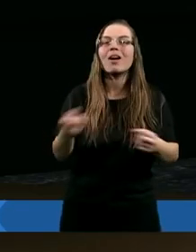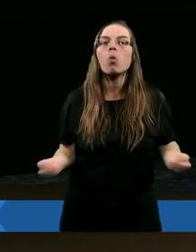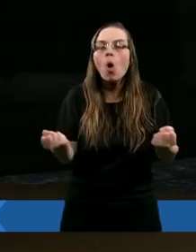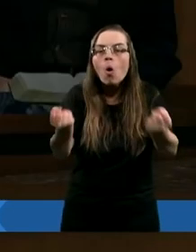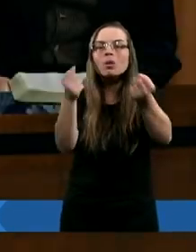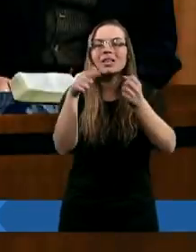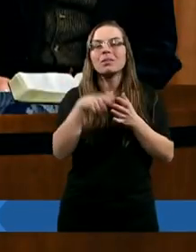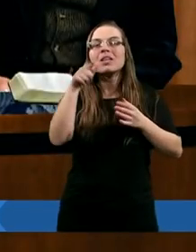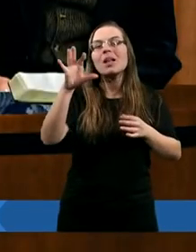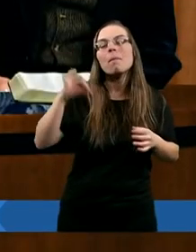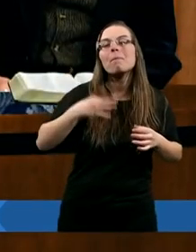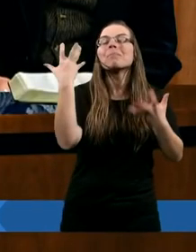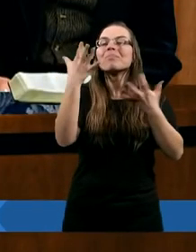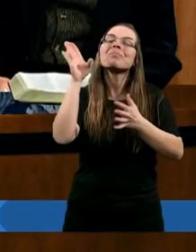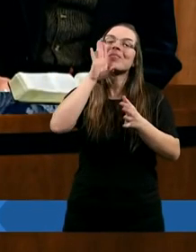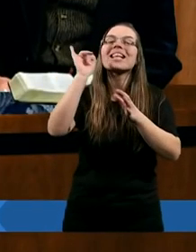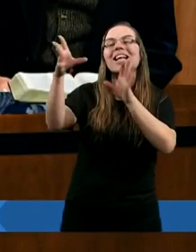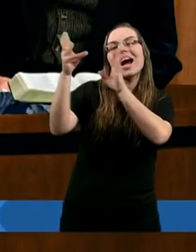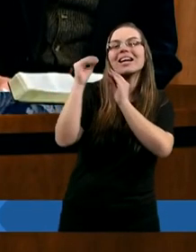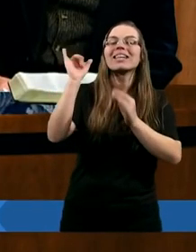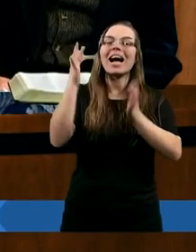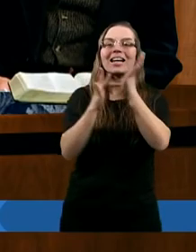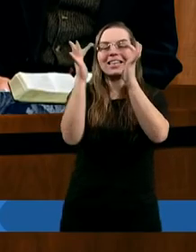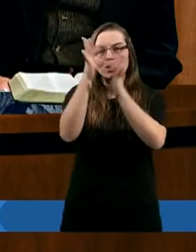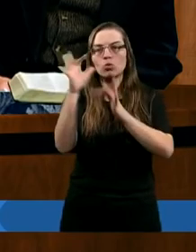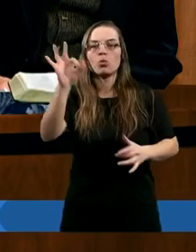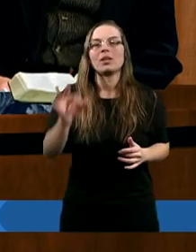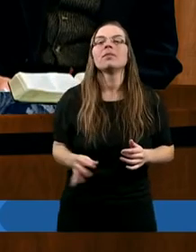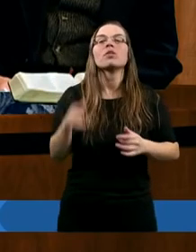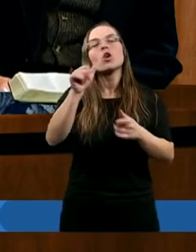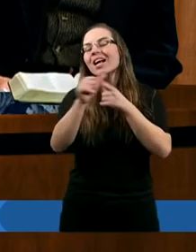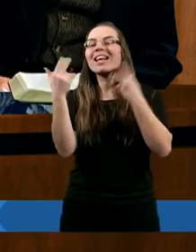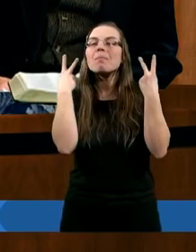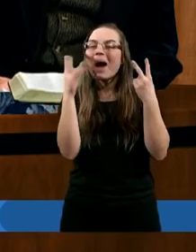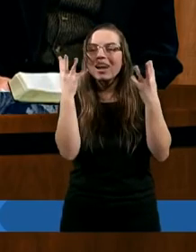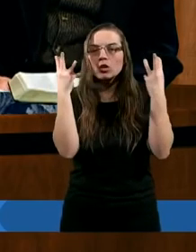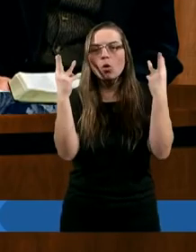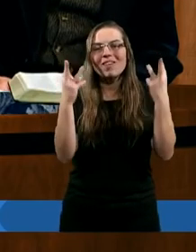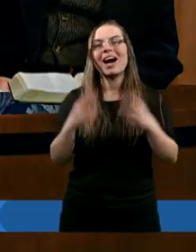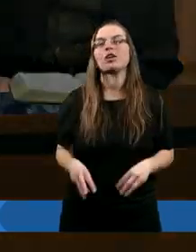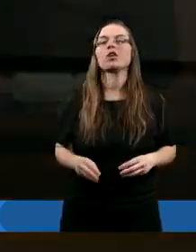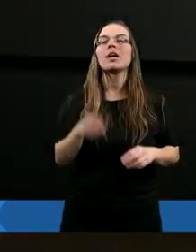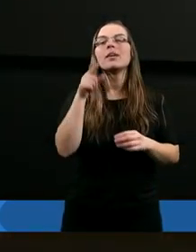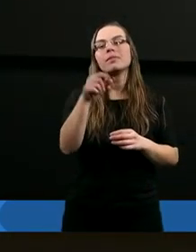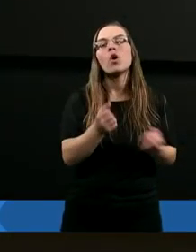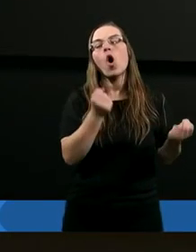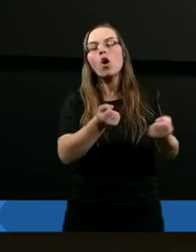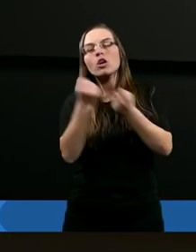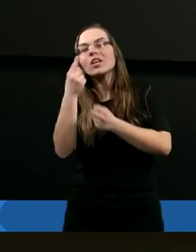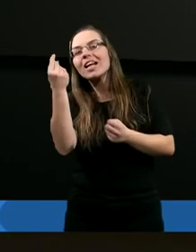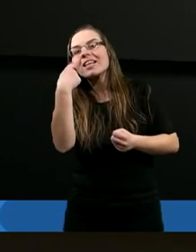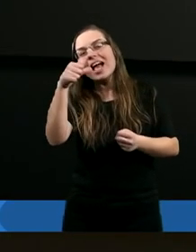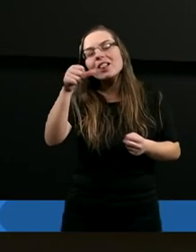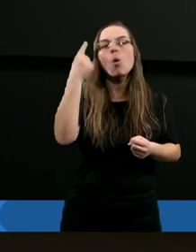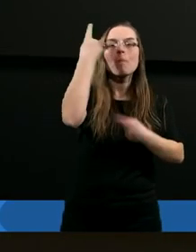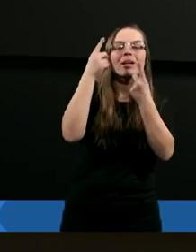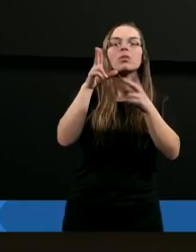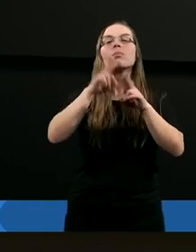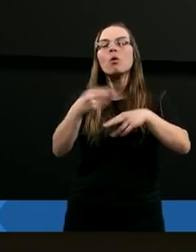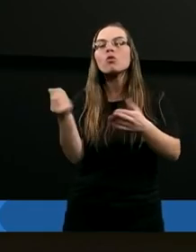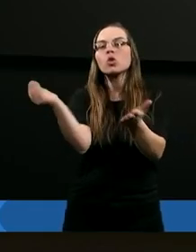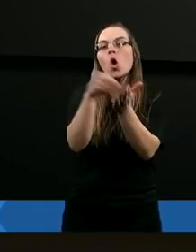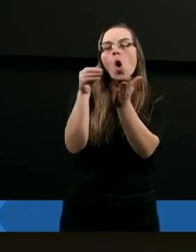to nie jest stan, w jakim już jesteśmy. To jest niezwykle istotne. Już udzielam głosu, tylko jedną myśl pozwolę sobie